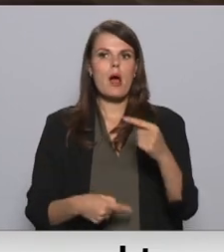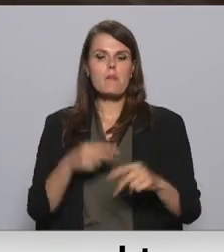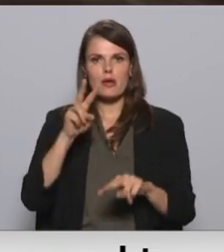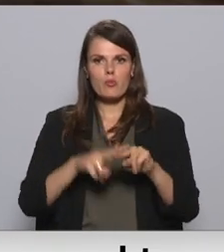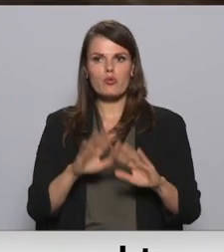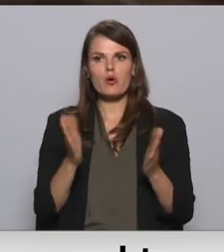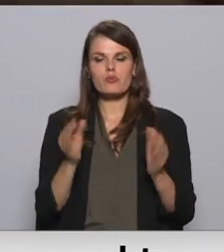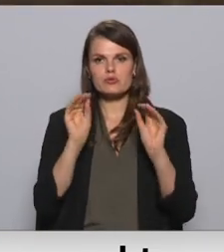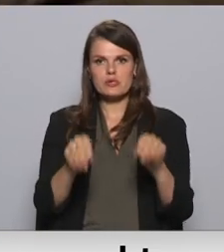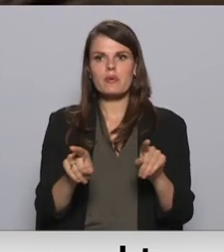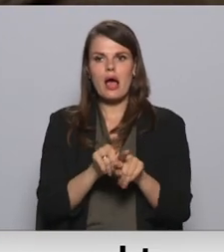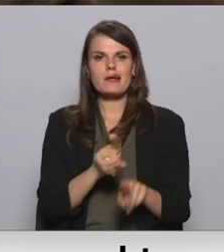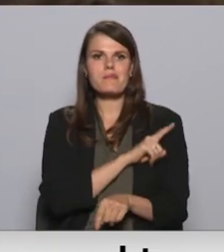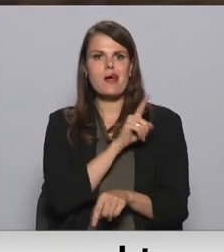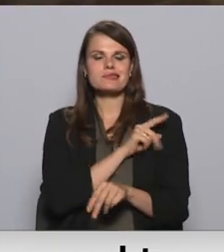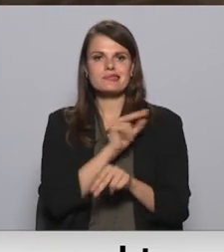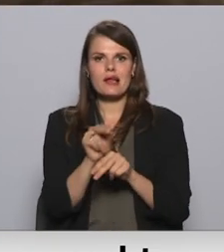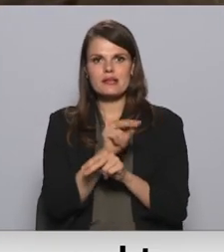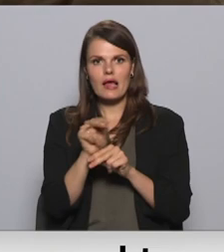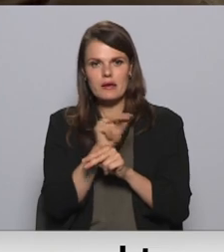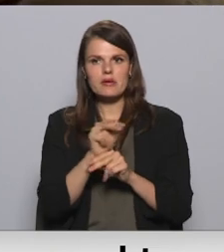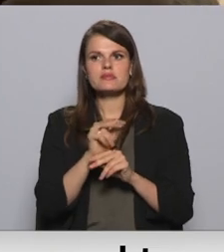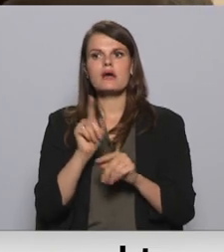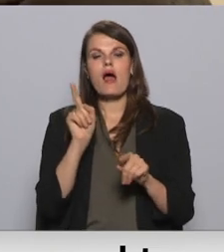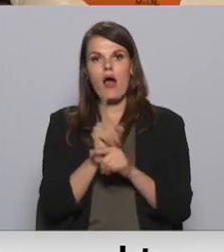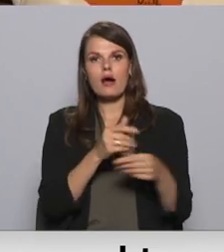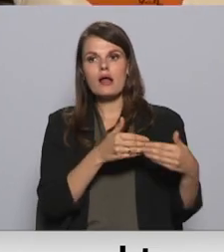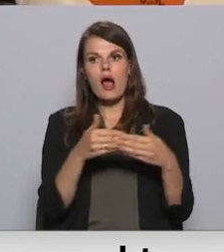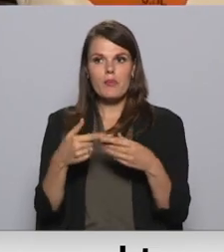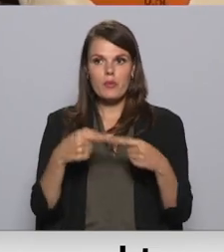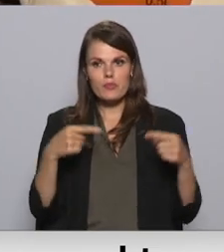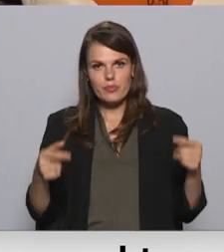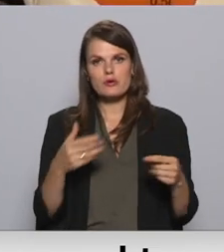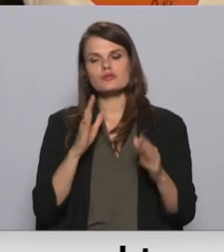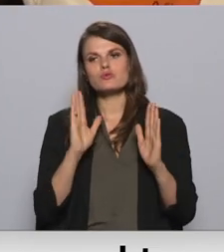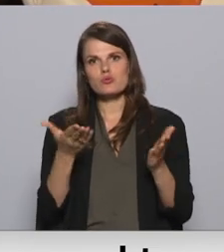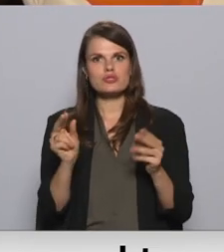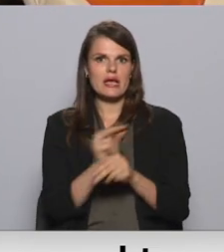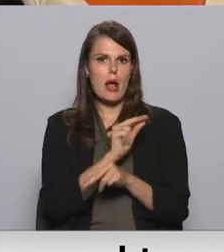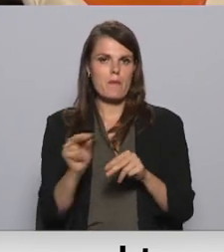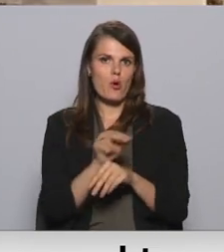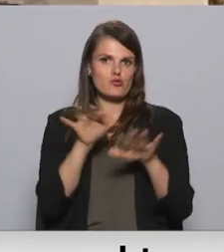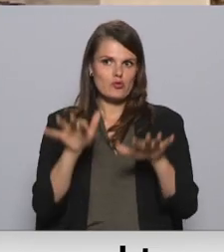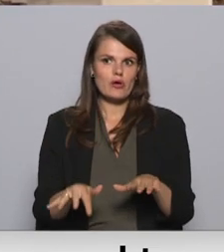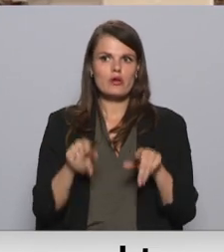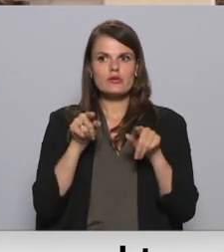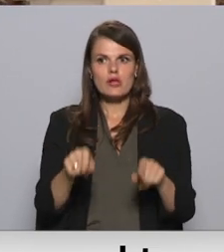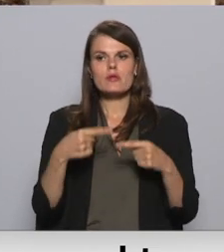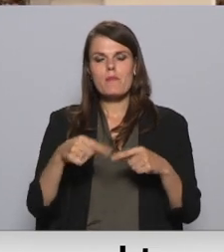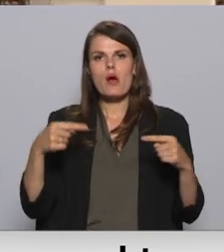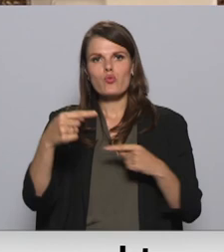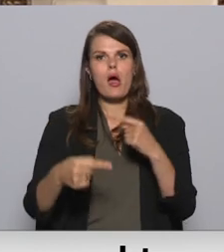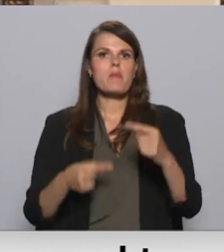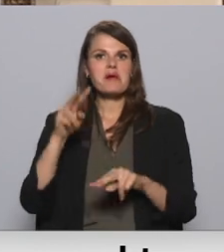tiks ierīkot arī meistara darbnīca, kur iespēja robežās atnestajiem priekšmetiem veiks nepieciešamo remontu. Šādas darbnīcas un mantu